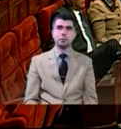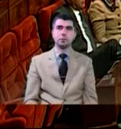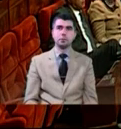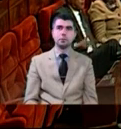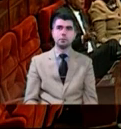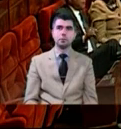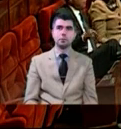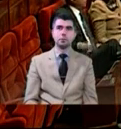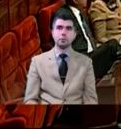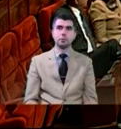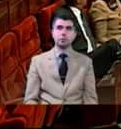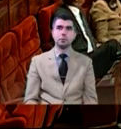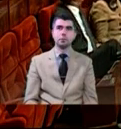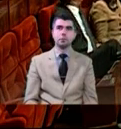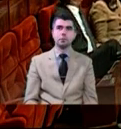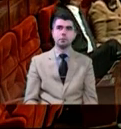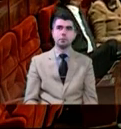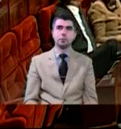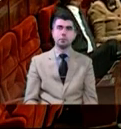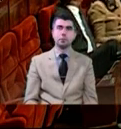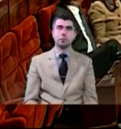كنقلب عليها فينا